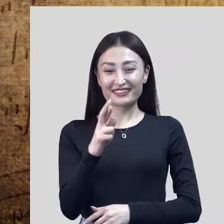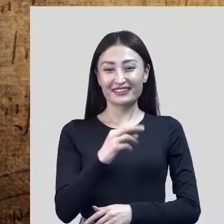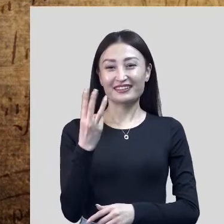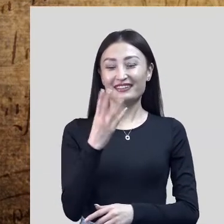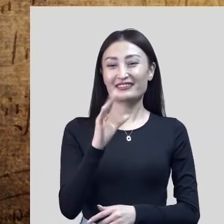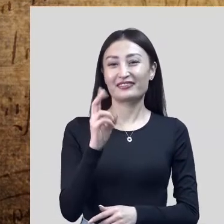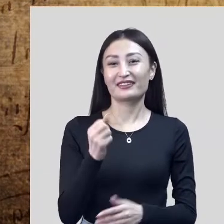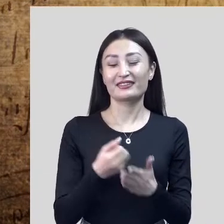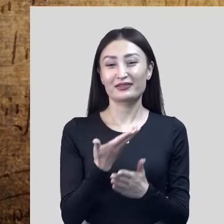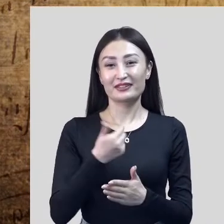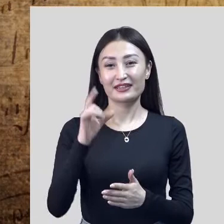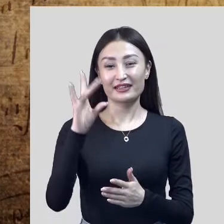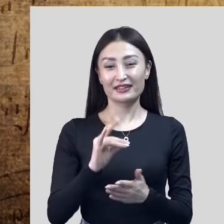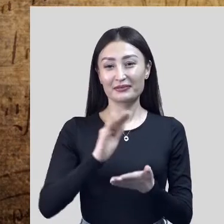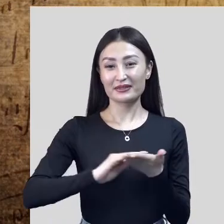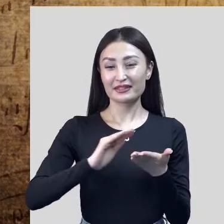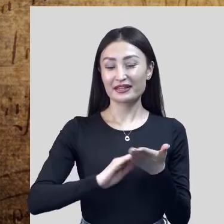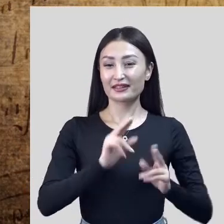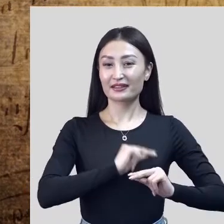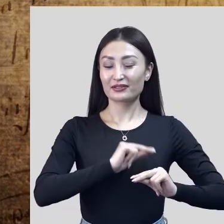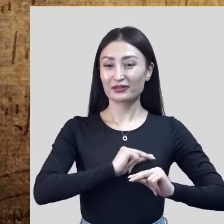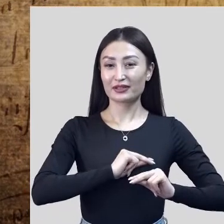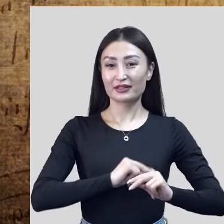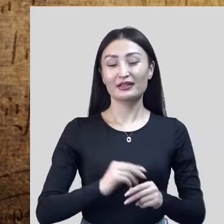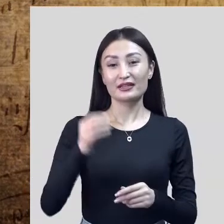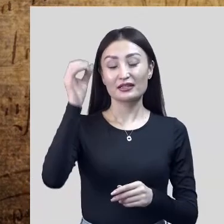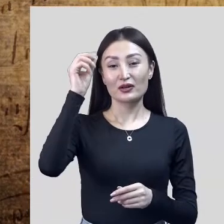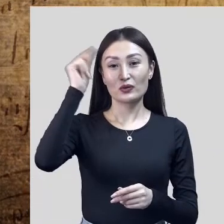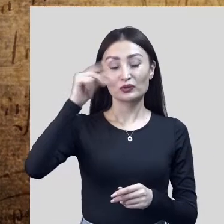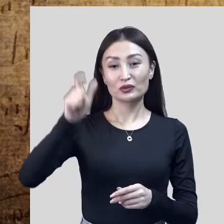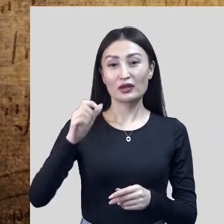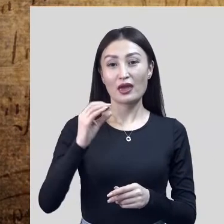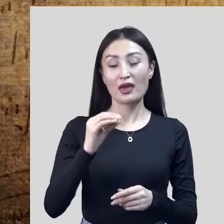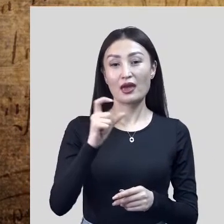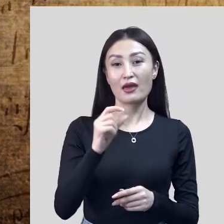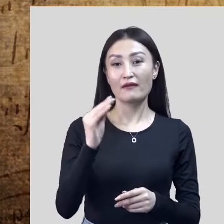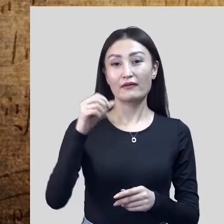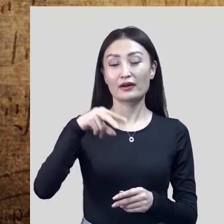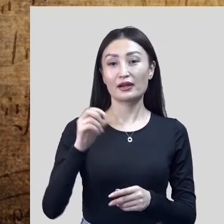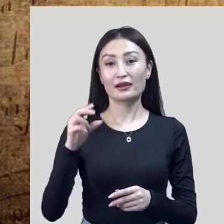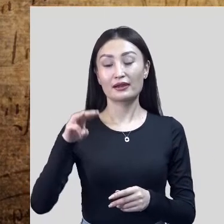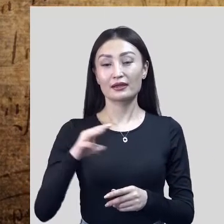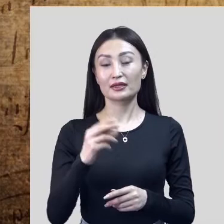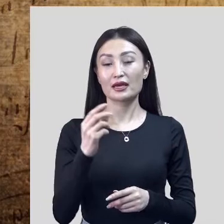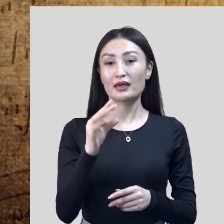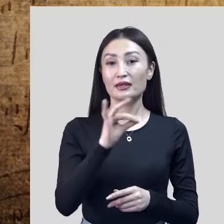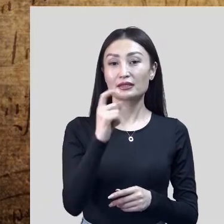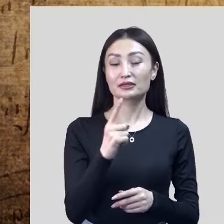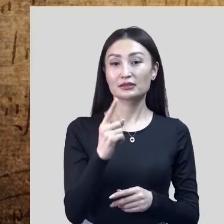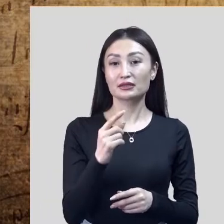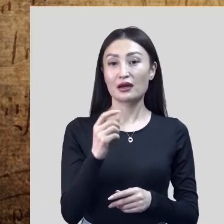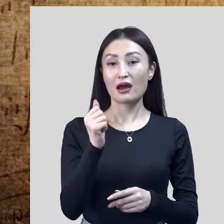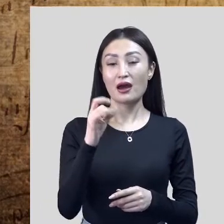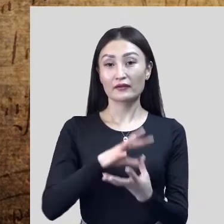III веке до н.э. жили и писали научные труды знаменитые ученые Евклид, Приезжал сюда работать из Сицилии греческий